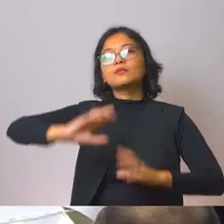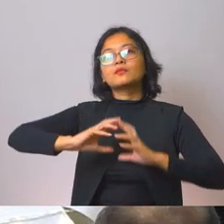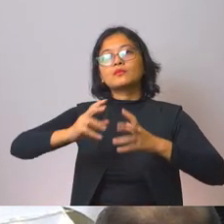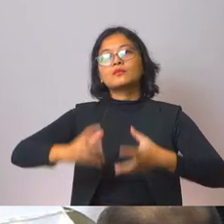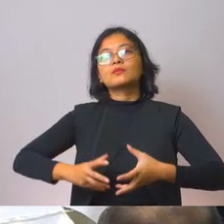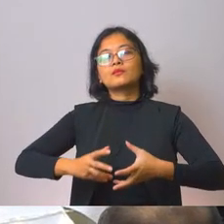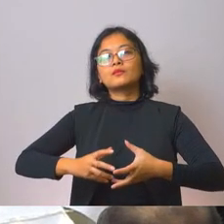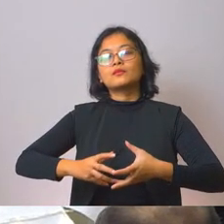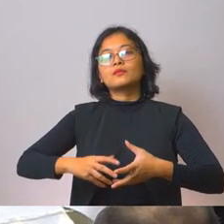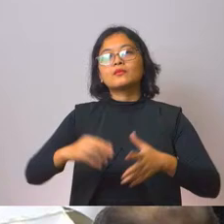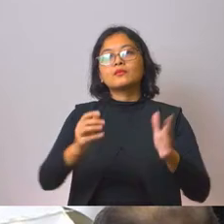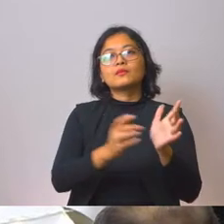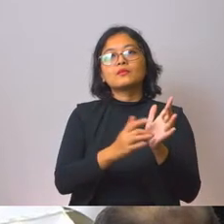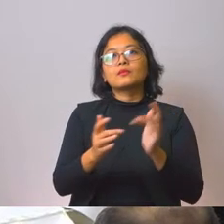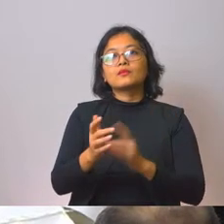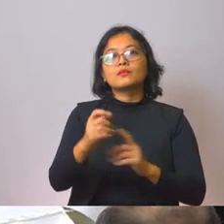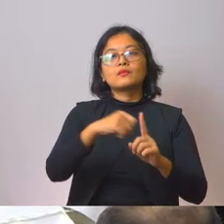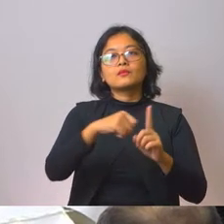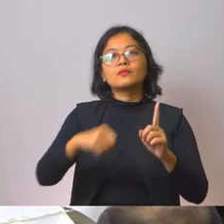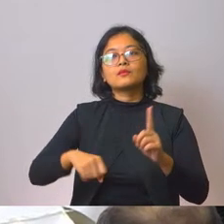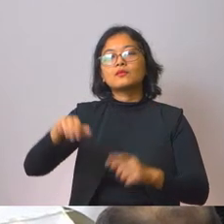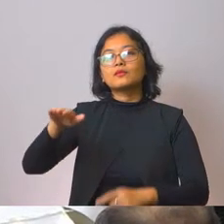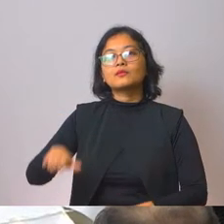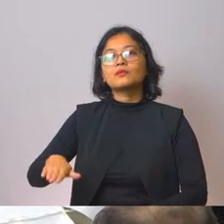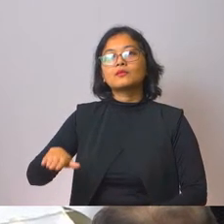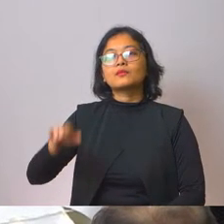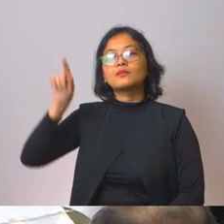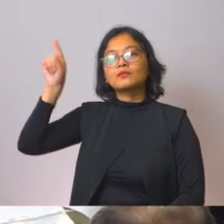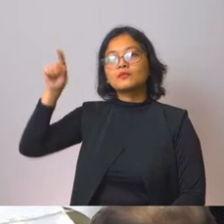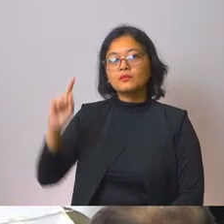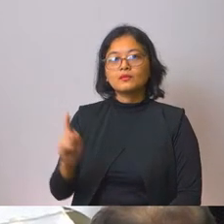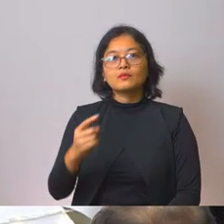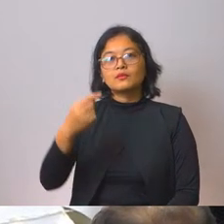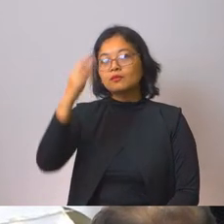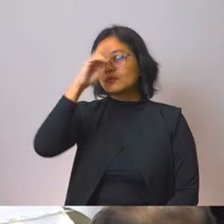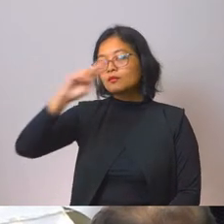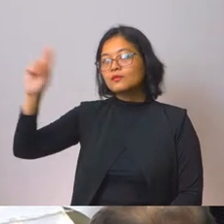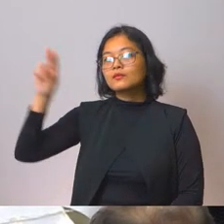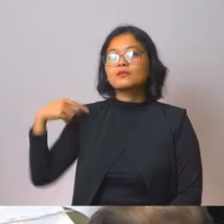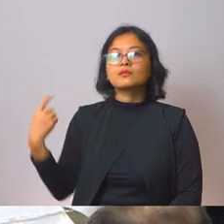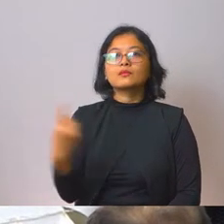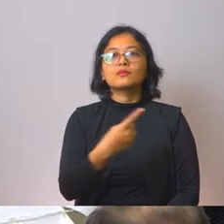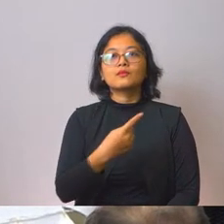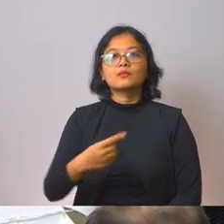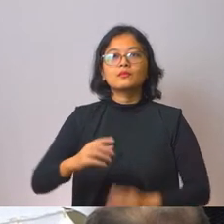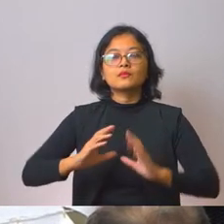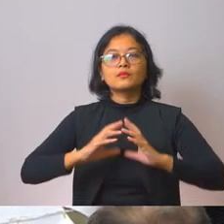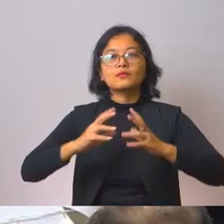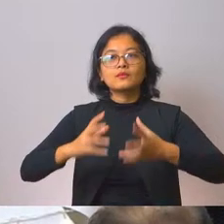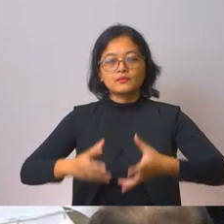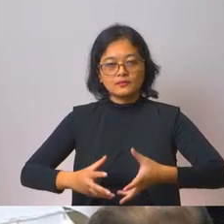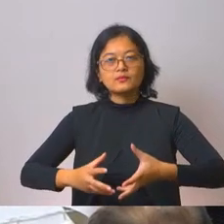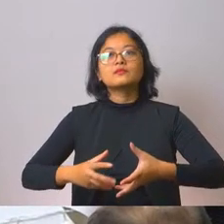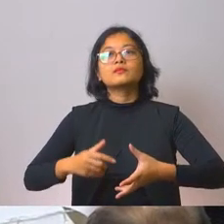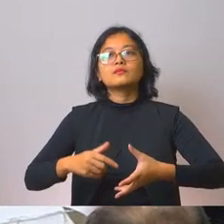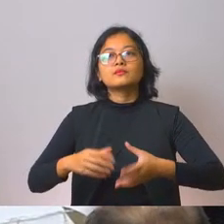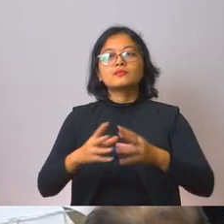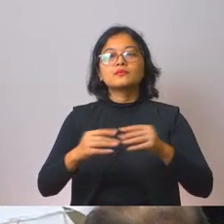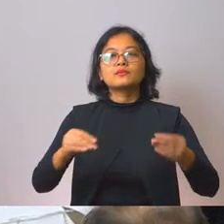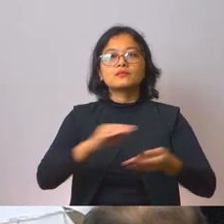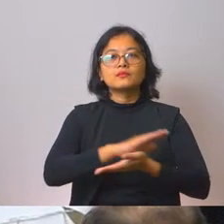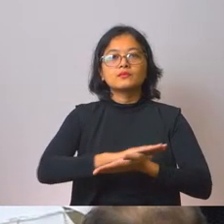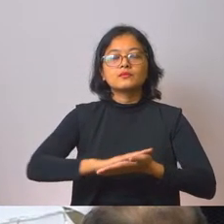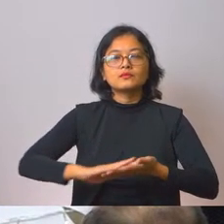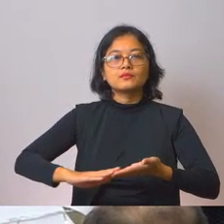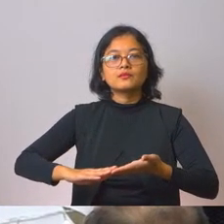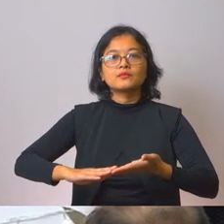bumi, dan kepada Yesus Kristus, Anak-Nya yang tunggal, Tuhan kita, yang dikandung